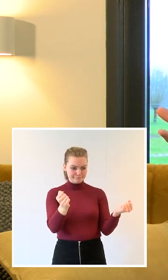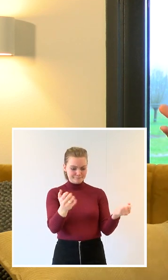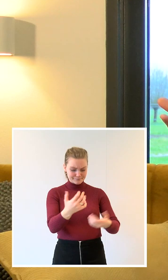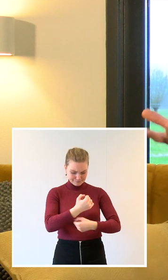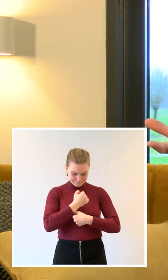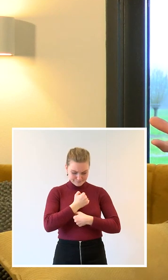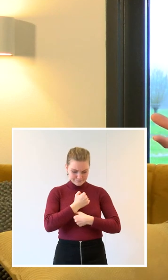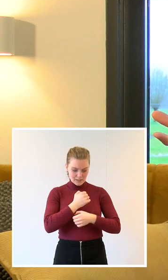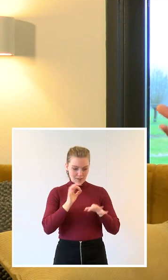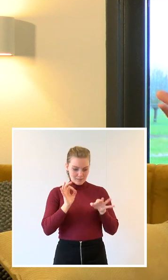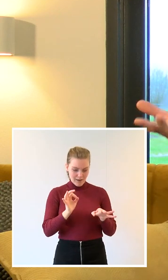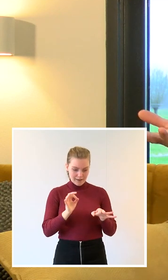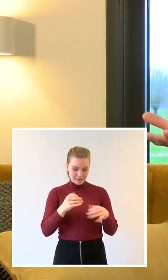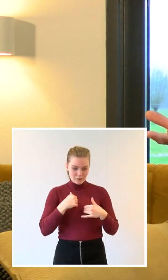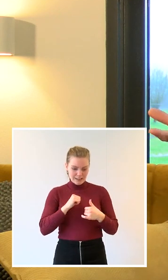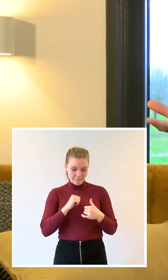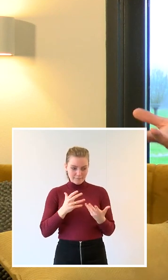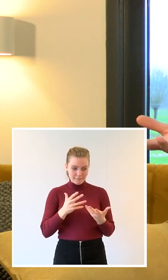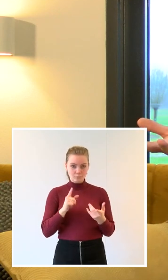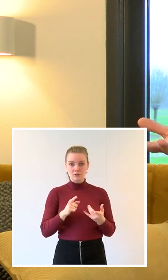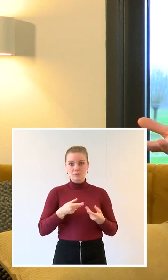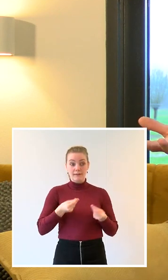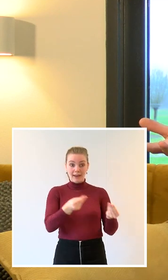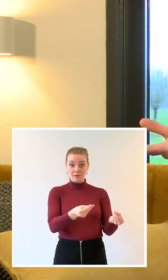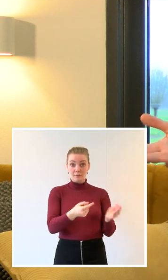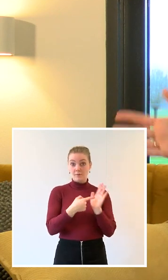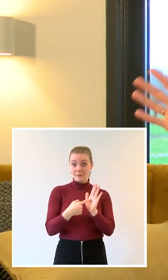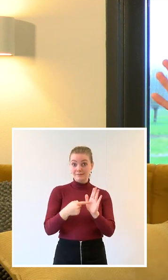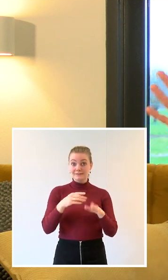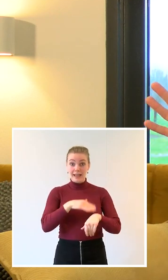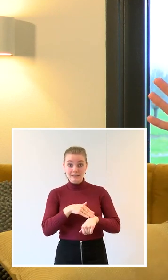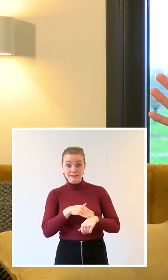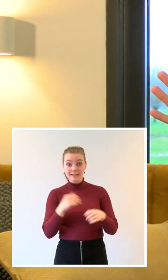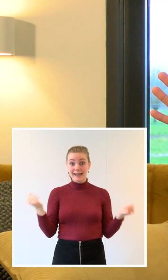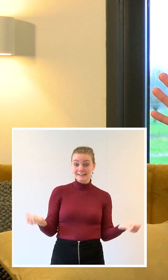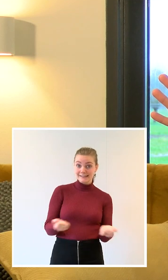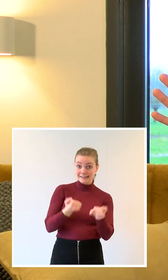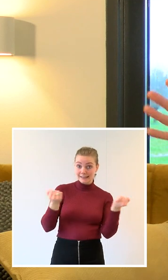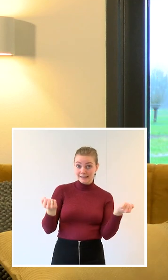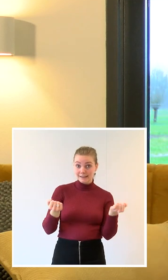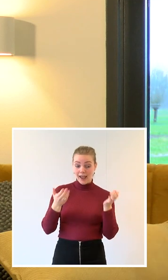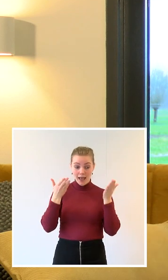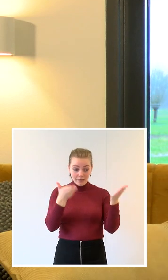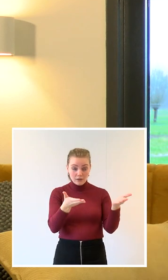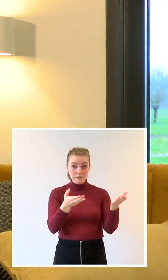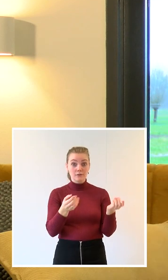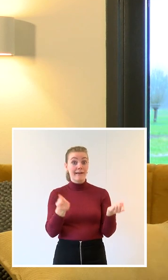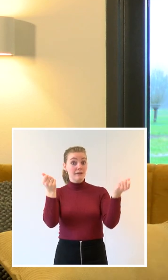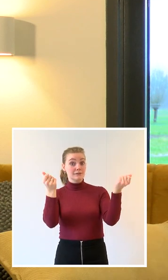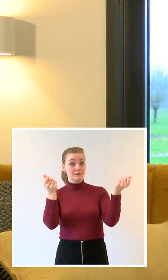tijd, je energie, je aandacht, je geld. Om tot een zegen te kunnen zijn voor andere mensen.